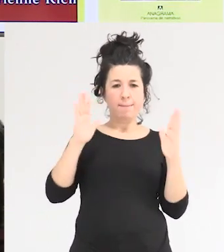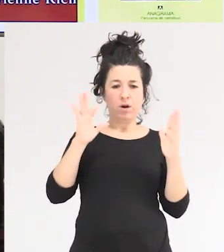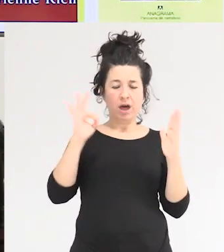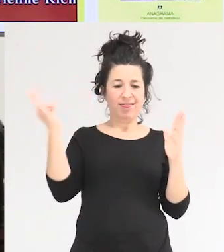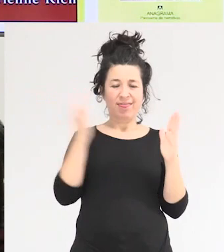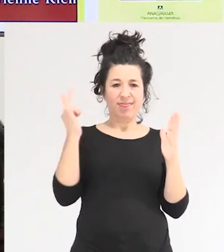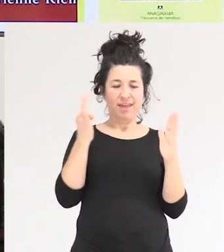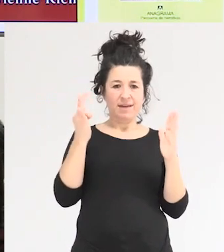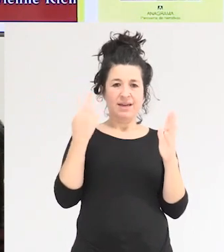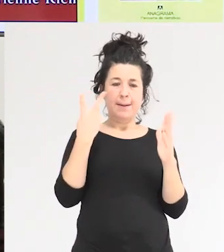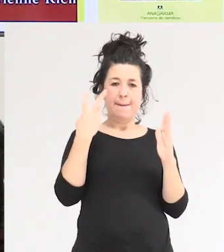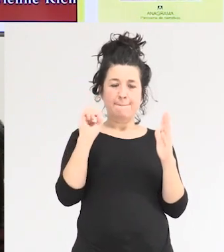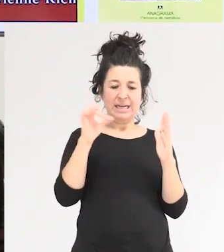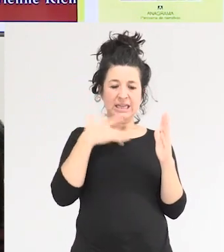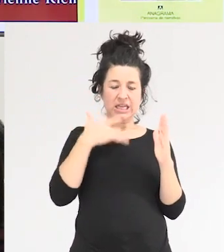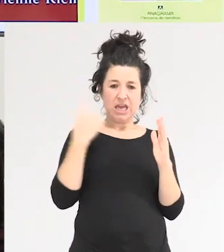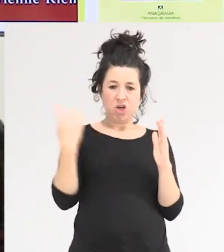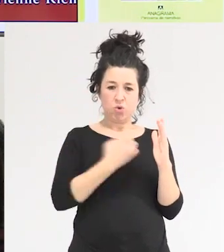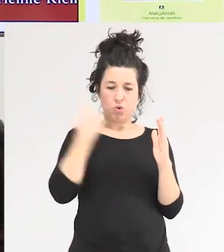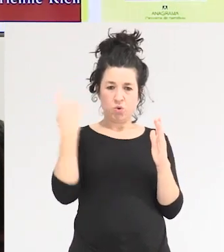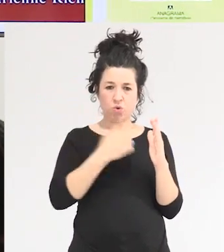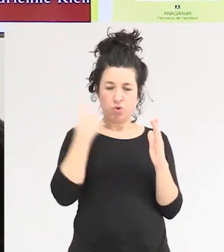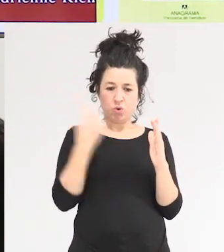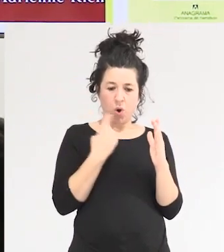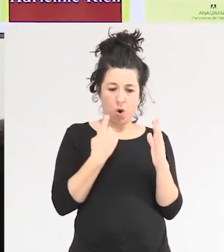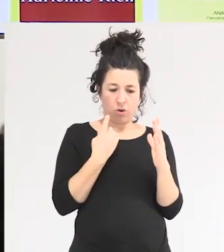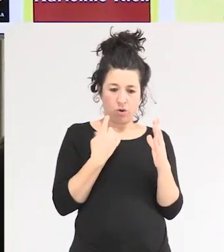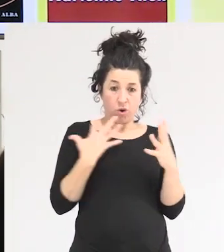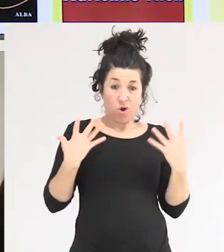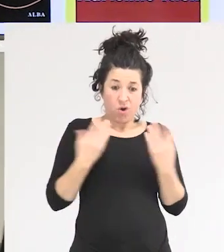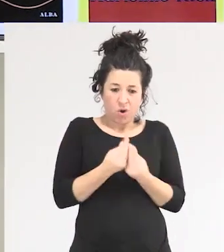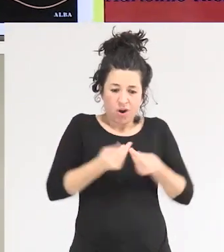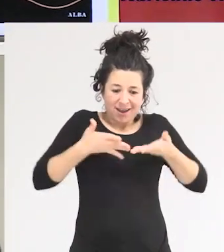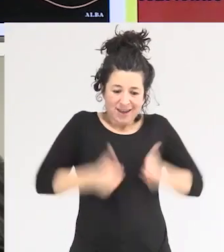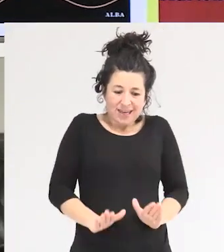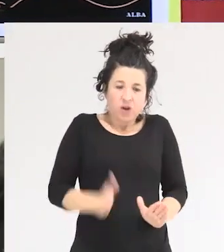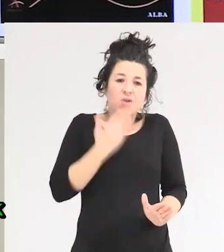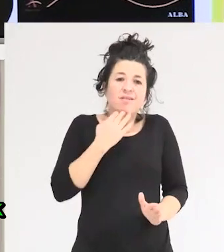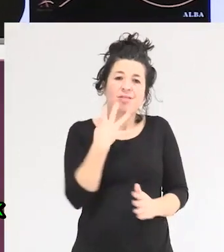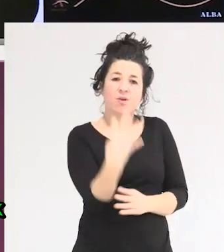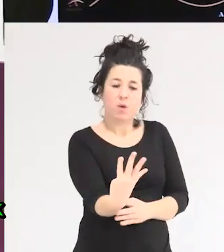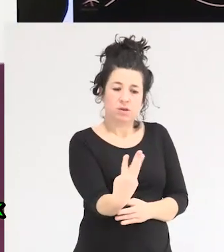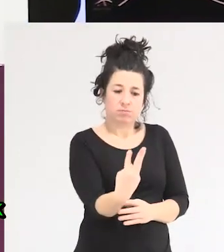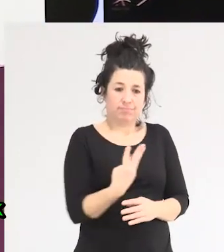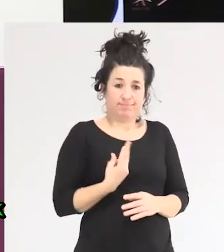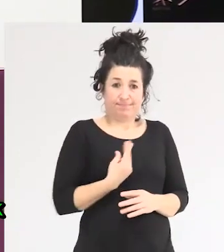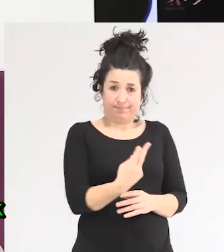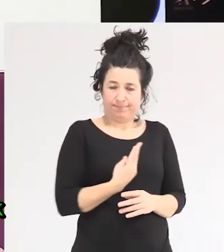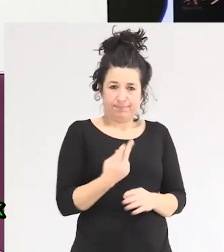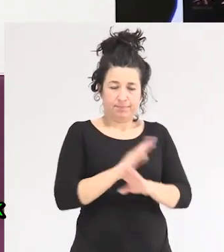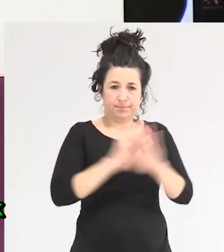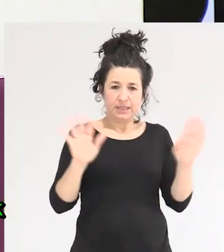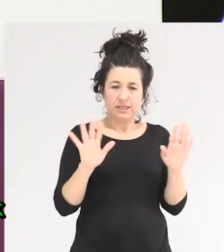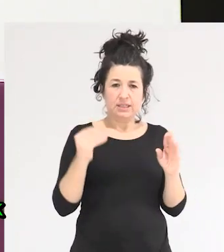20 egunez, tituluak dioen bezala, bakarrik, bere 4 urteko semearekin, Julian, ez? Eta orduan, Nathaniel